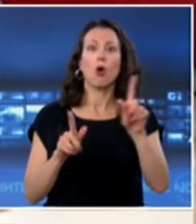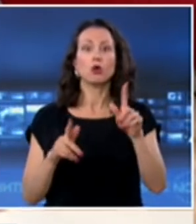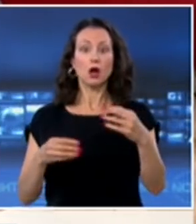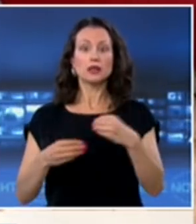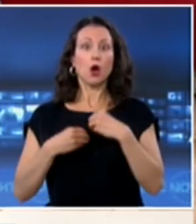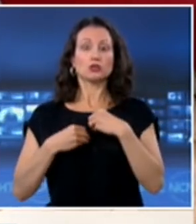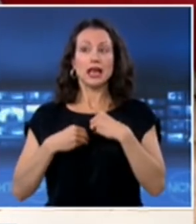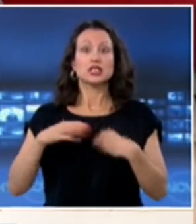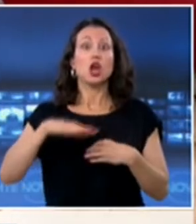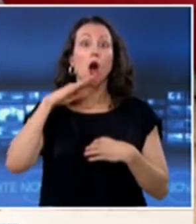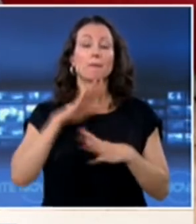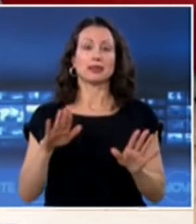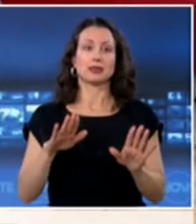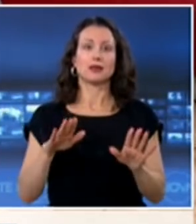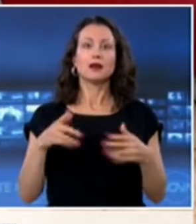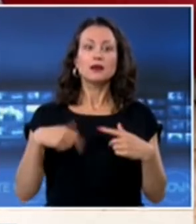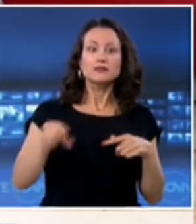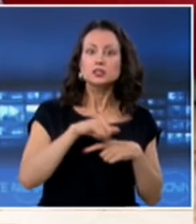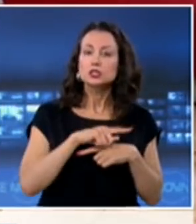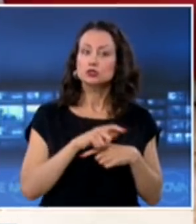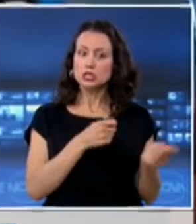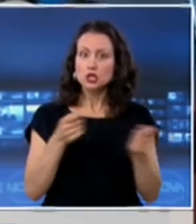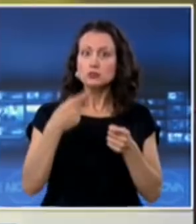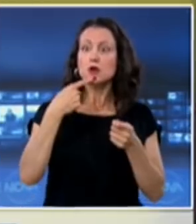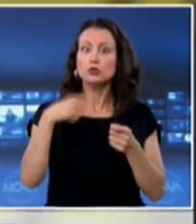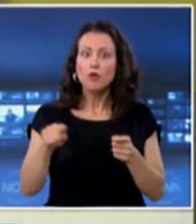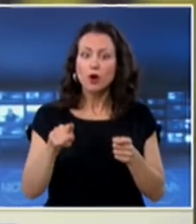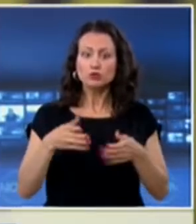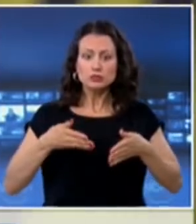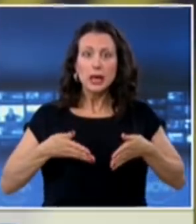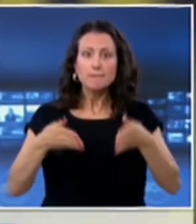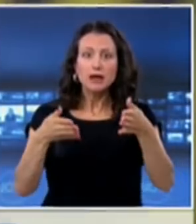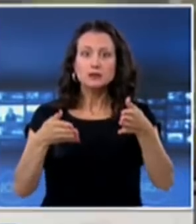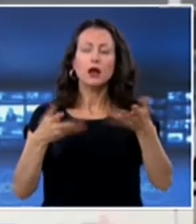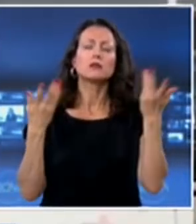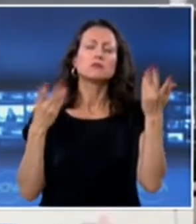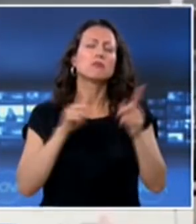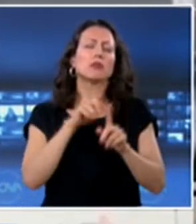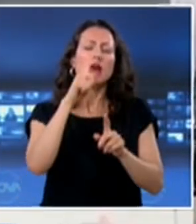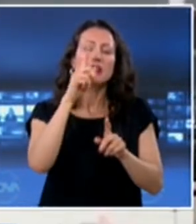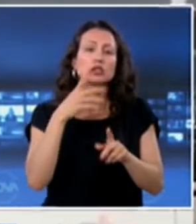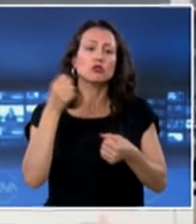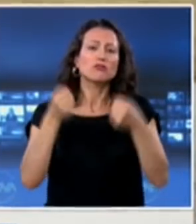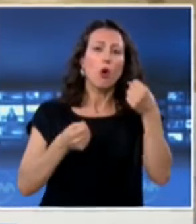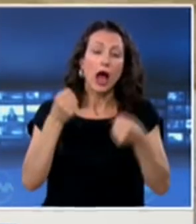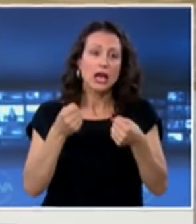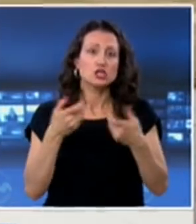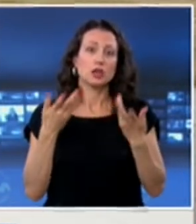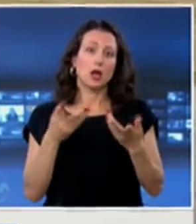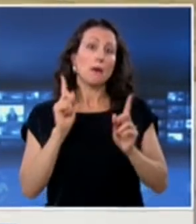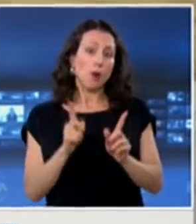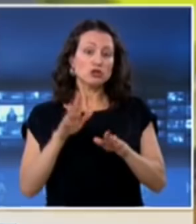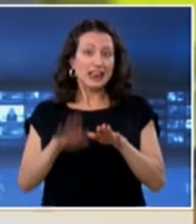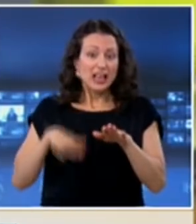отговорност в пътното движение в момента, в който излезеш от входа си. Без значение какво караш, тротинетка, ти си участник в